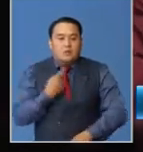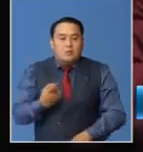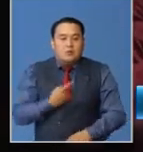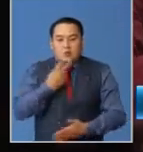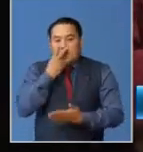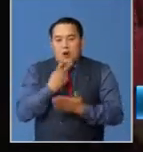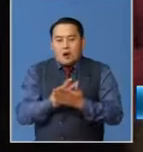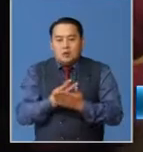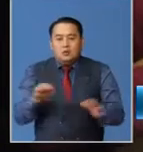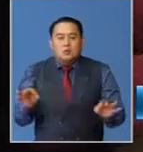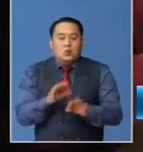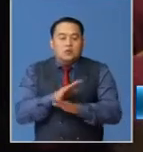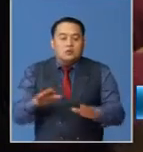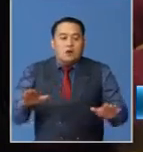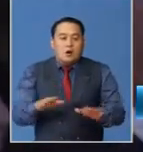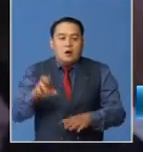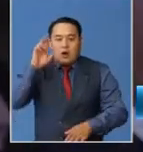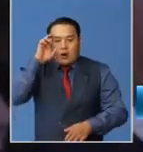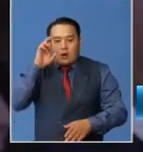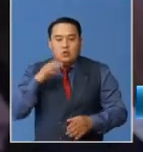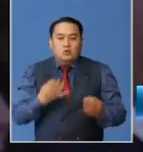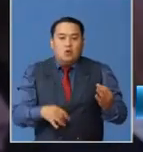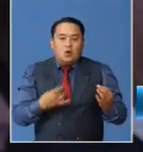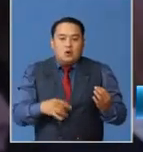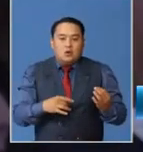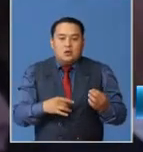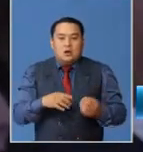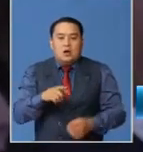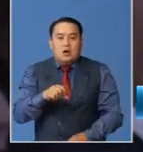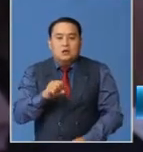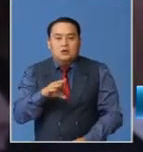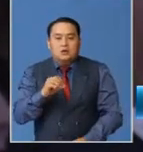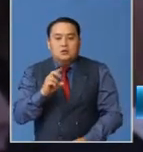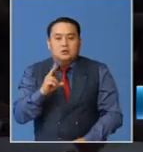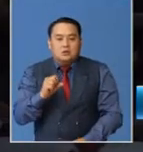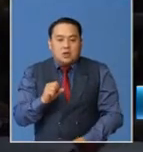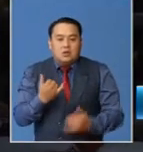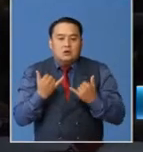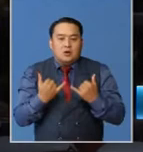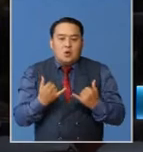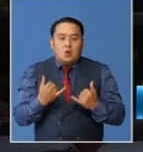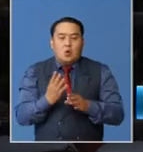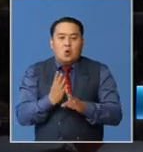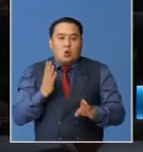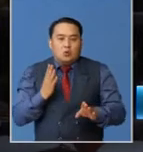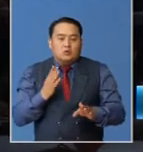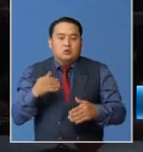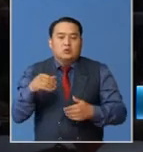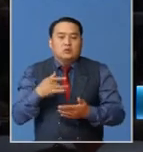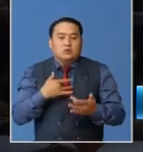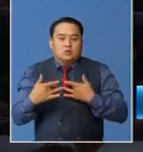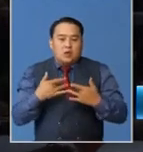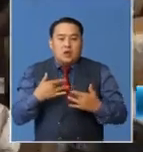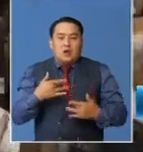продемонстрировали музыканты Государственного струнного квартета имени Газизы Жубановой, то теперь очередь выхода на сцену наступила